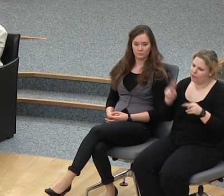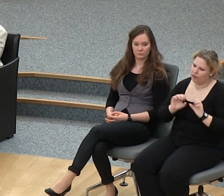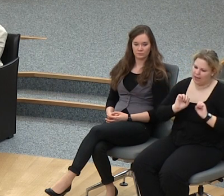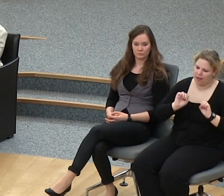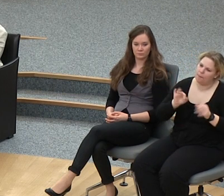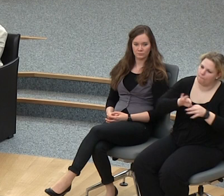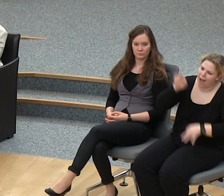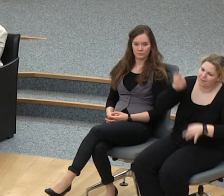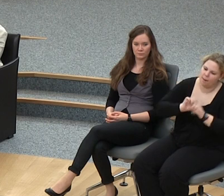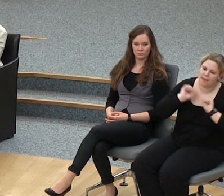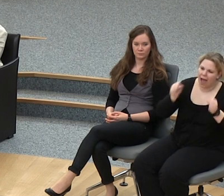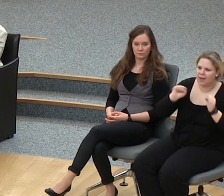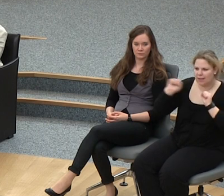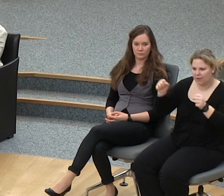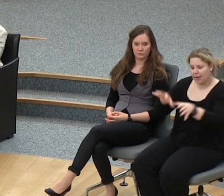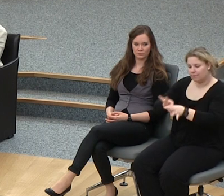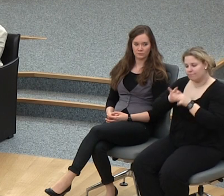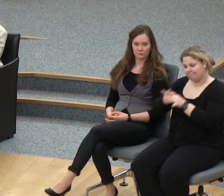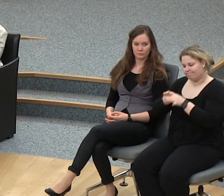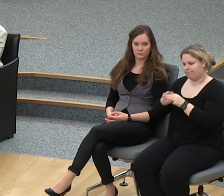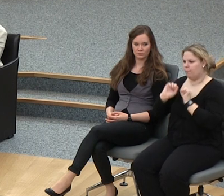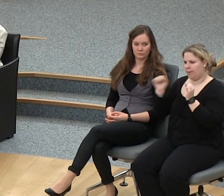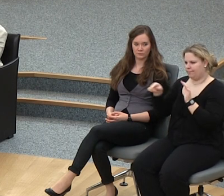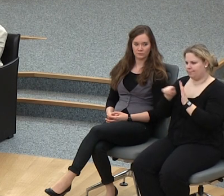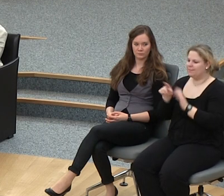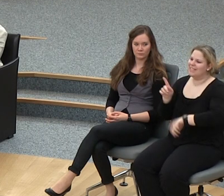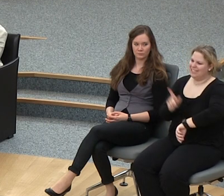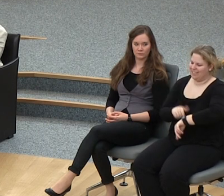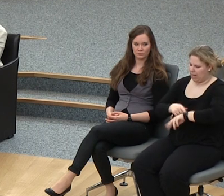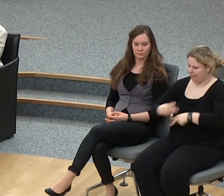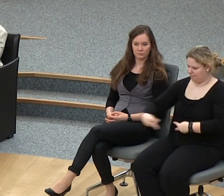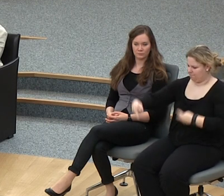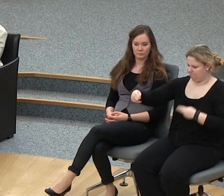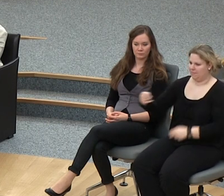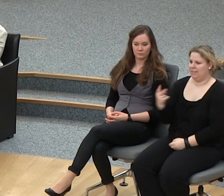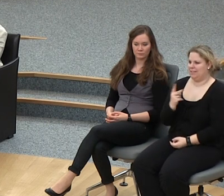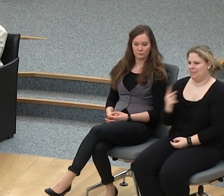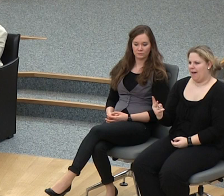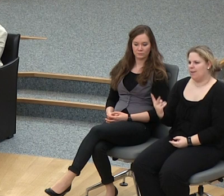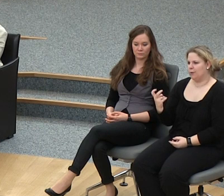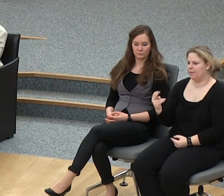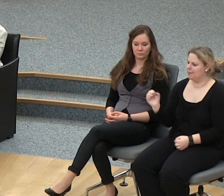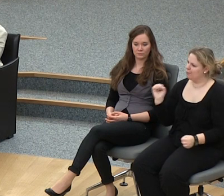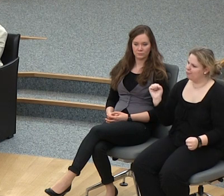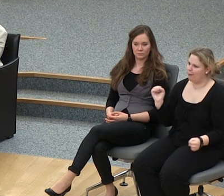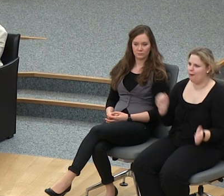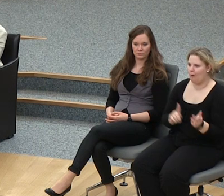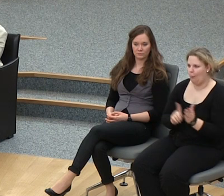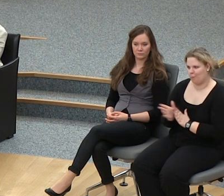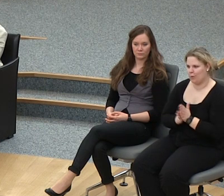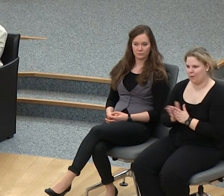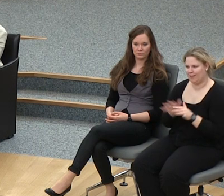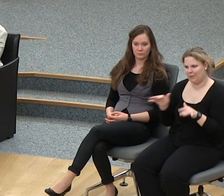auf unseren Plan. Die Zeitschiene ist sehr ehrgeizig. 2020 soll